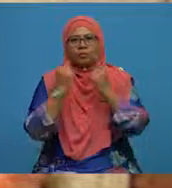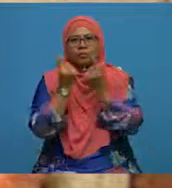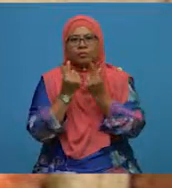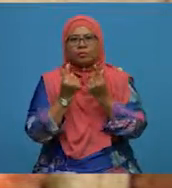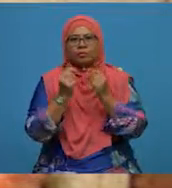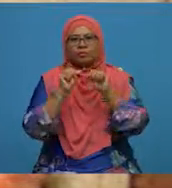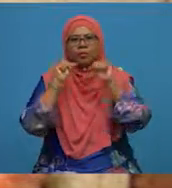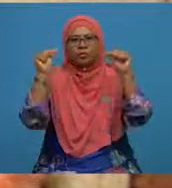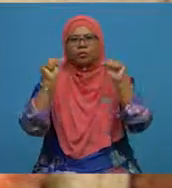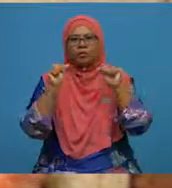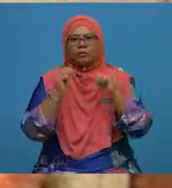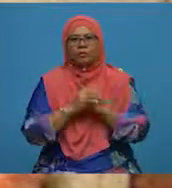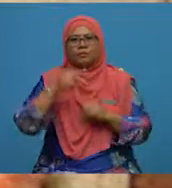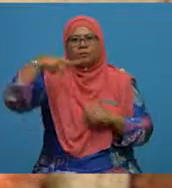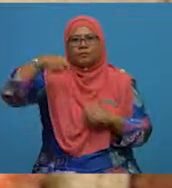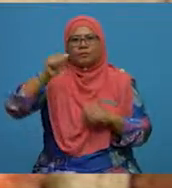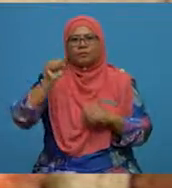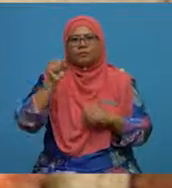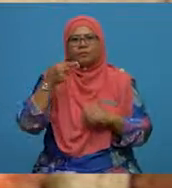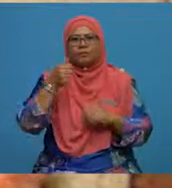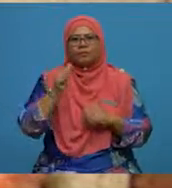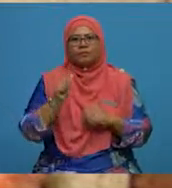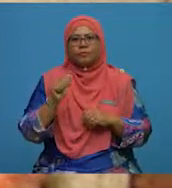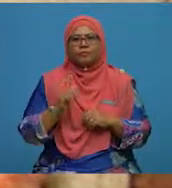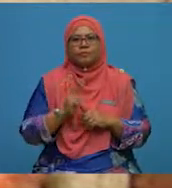tanah daripada keturunan Fellahin.